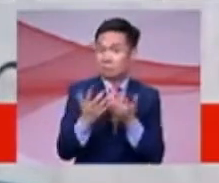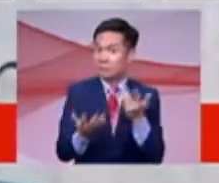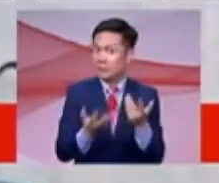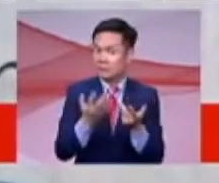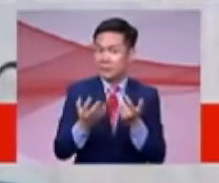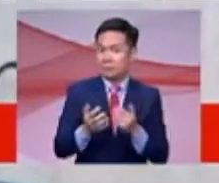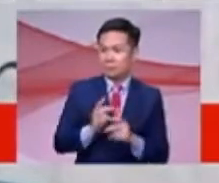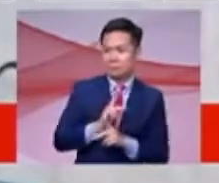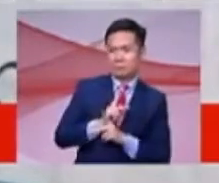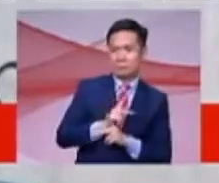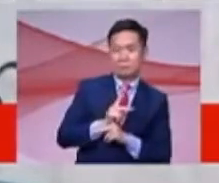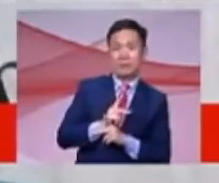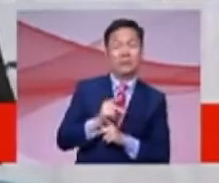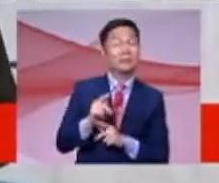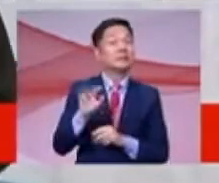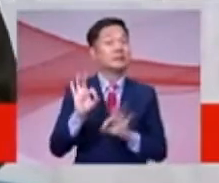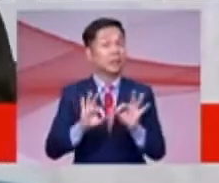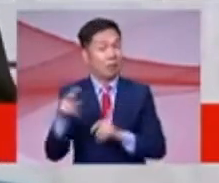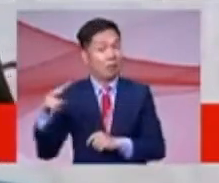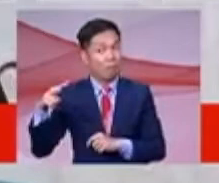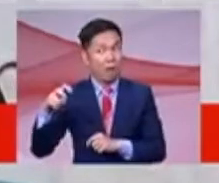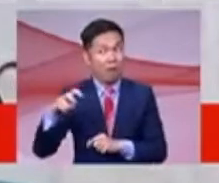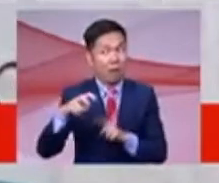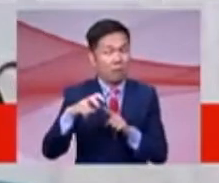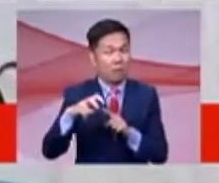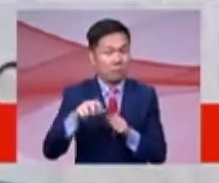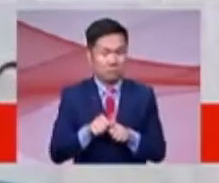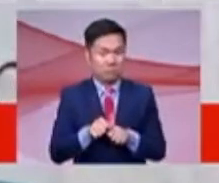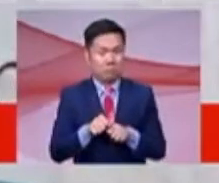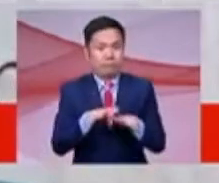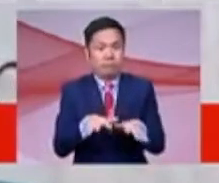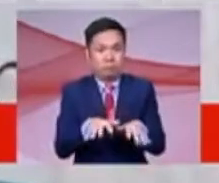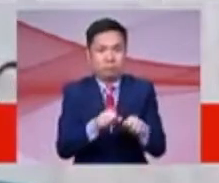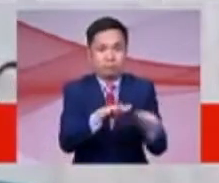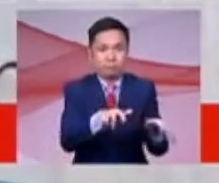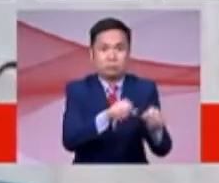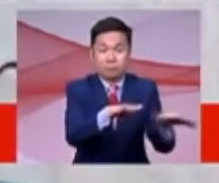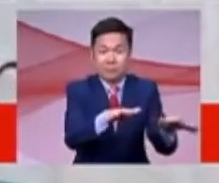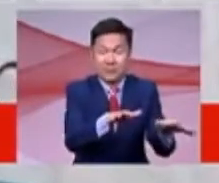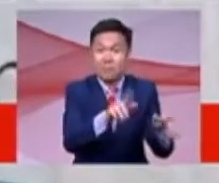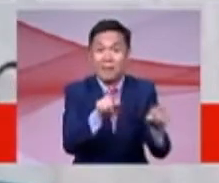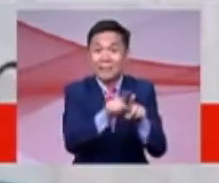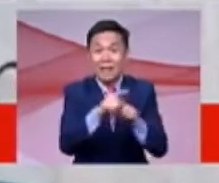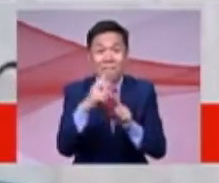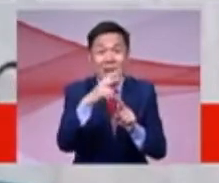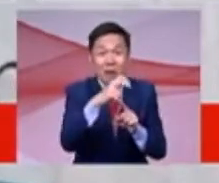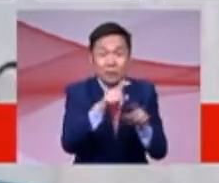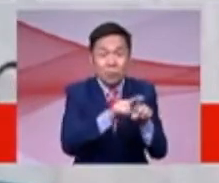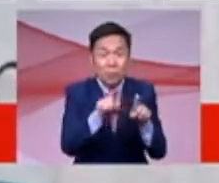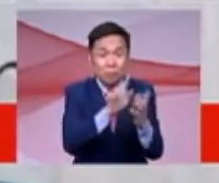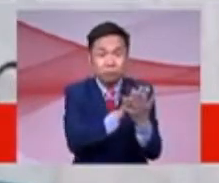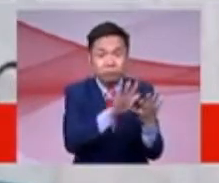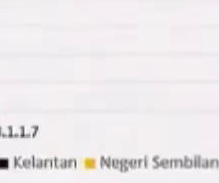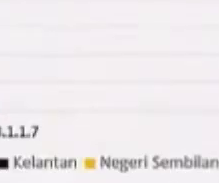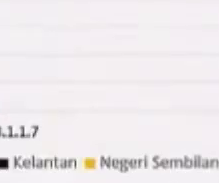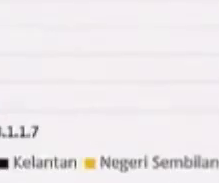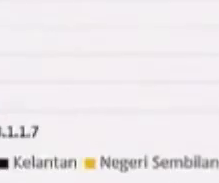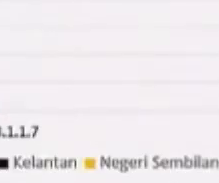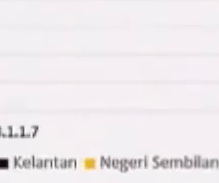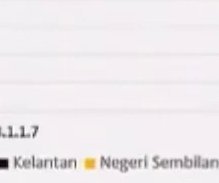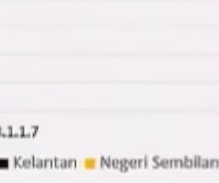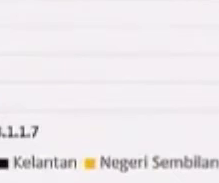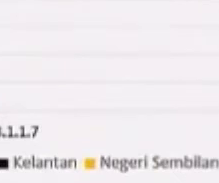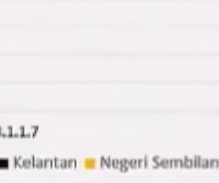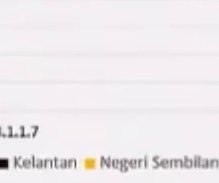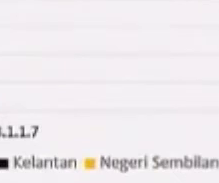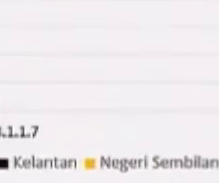ni menjangkiti, dia akan membiak. Jadi membiak dari segi replikasi virus tersebut. Lebih banyak, lebih